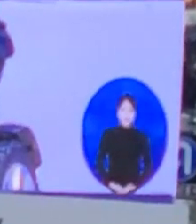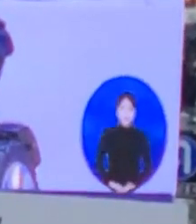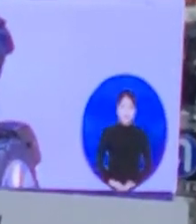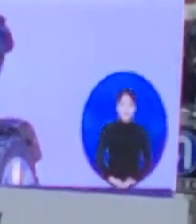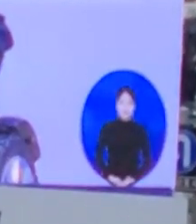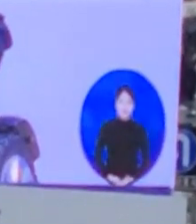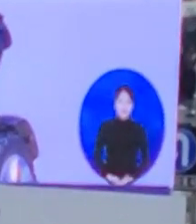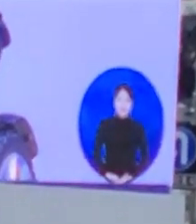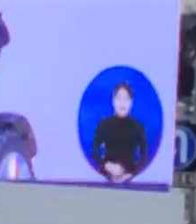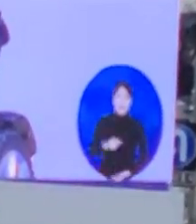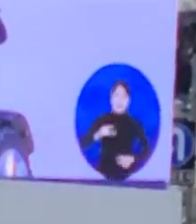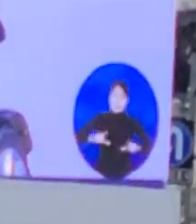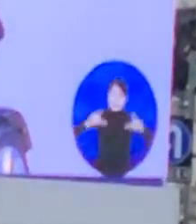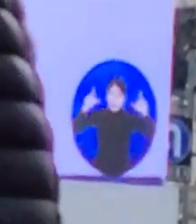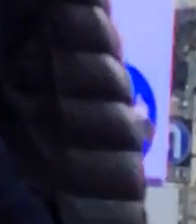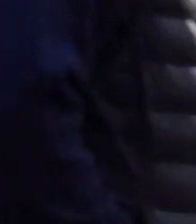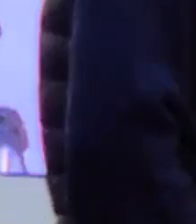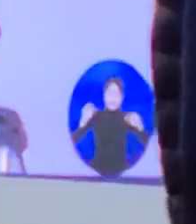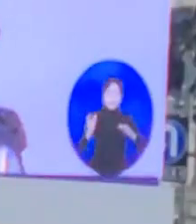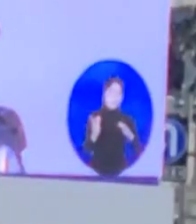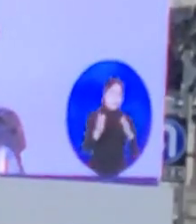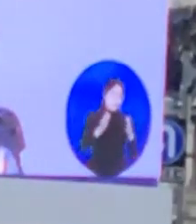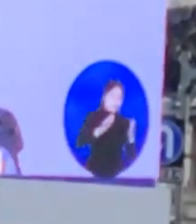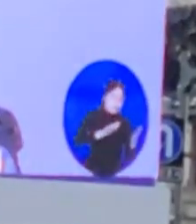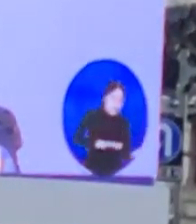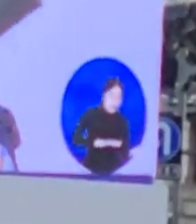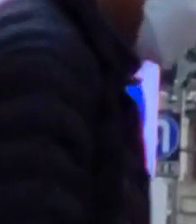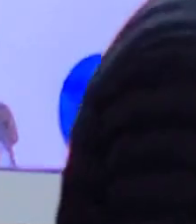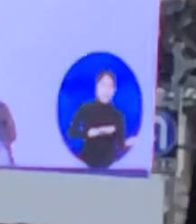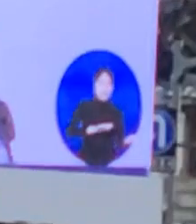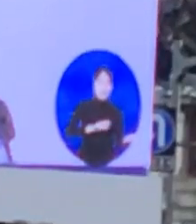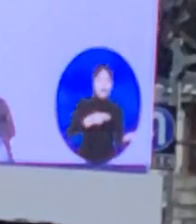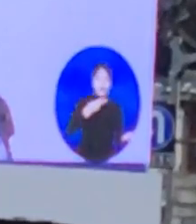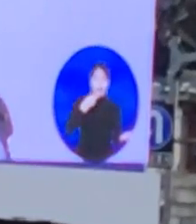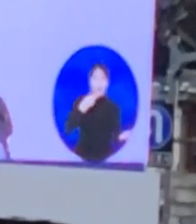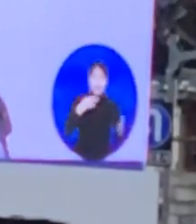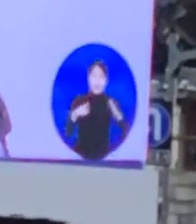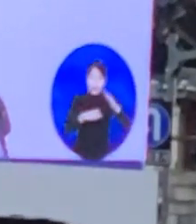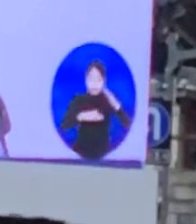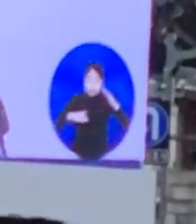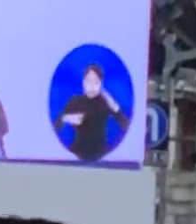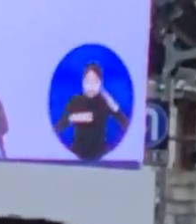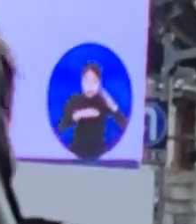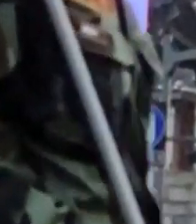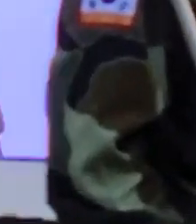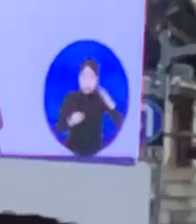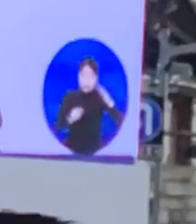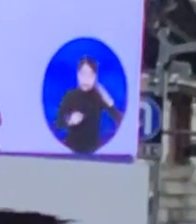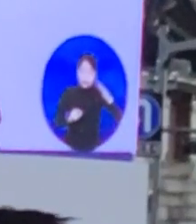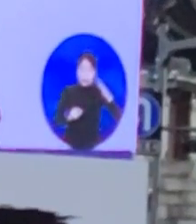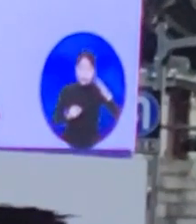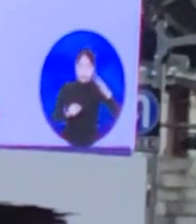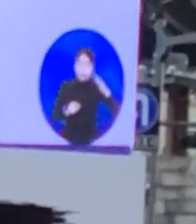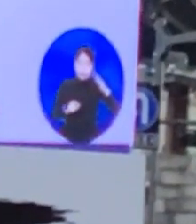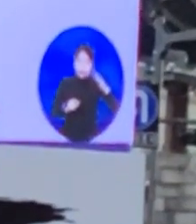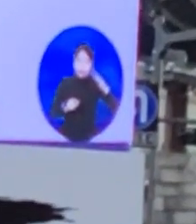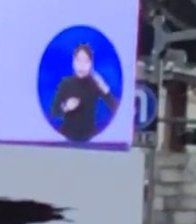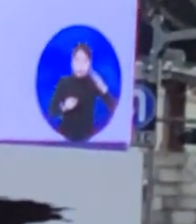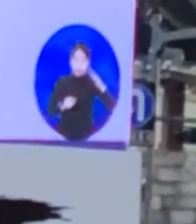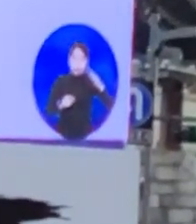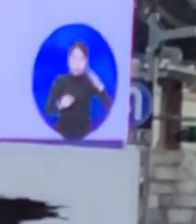흔한 그 천사를 모면한 가정들은 천우 신조라고 해야 하는